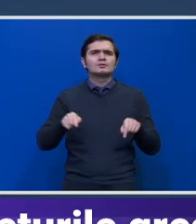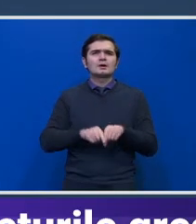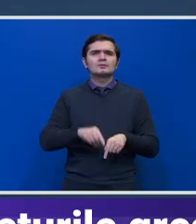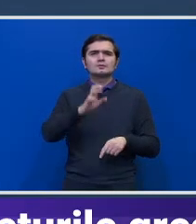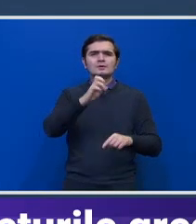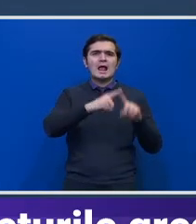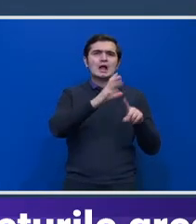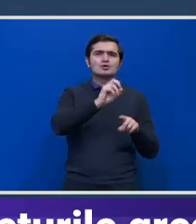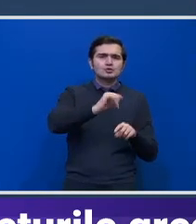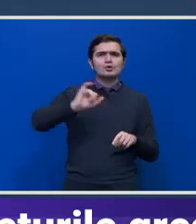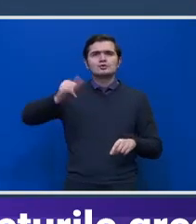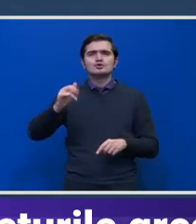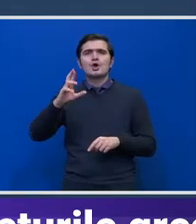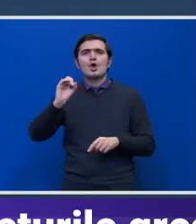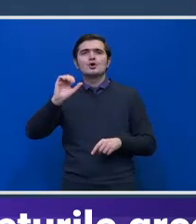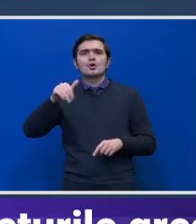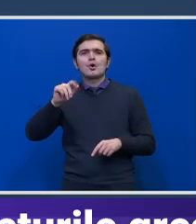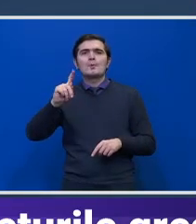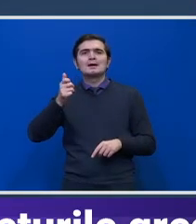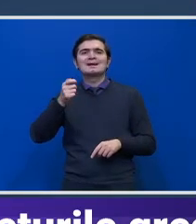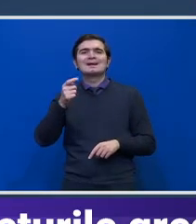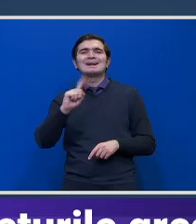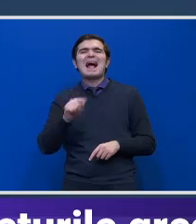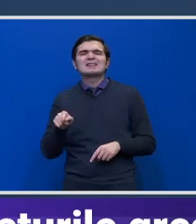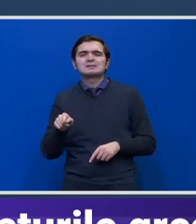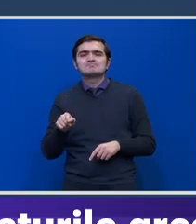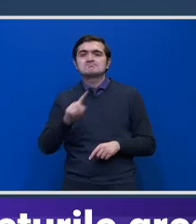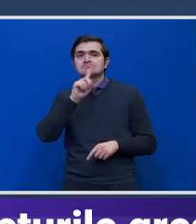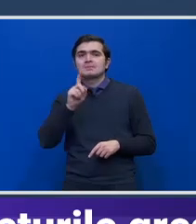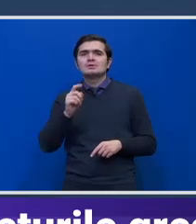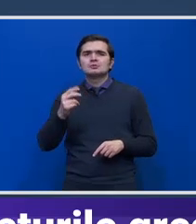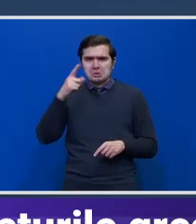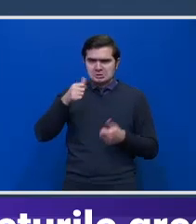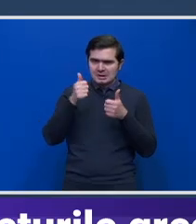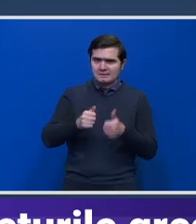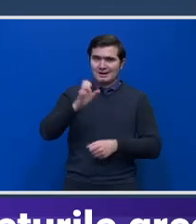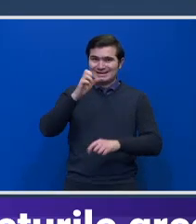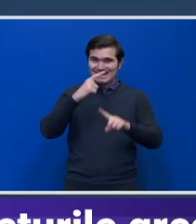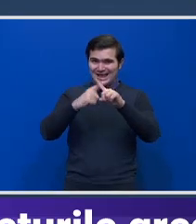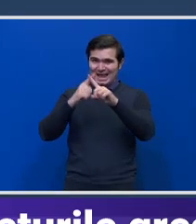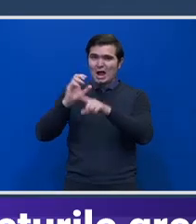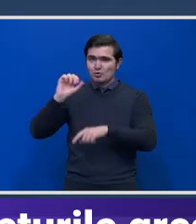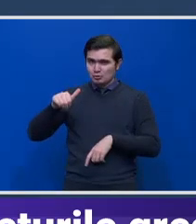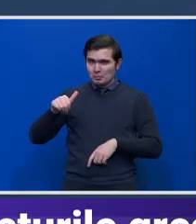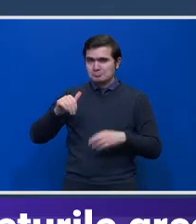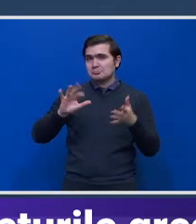Romgaz și dacă sunt adevărate informațiile că Exxon și-ar putea chiar